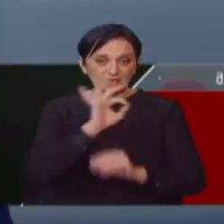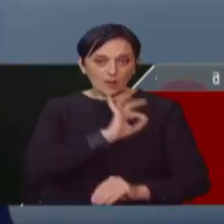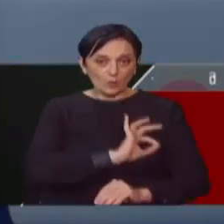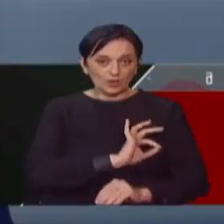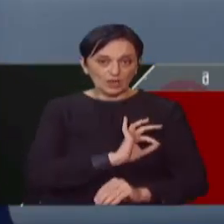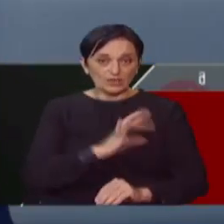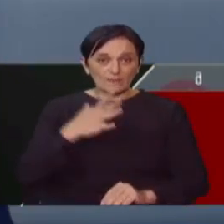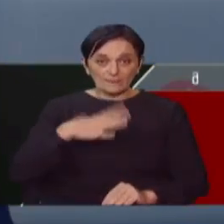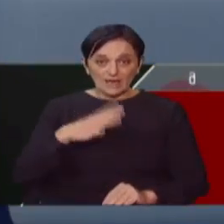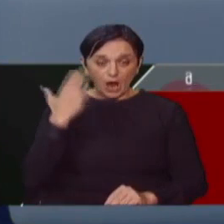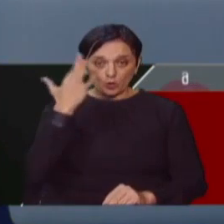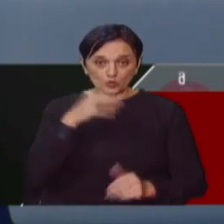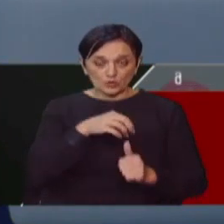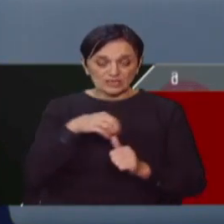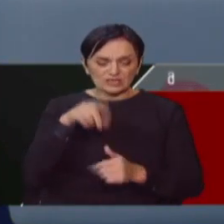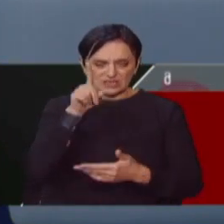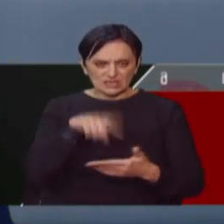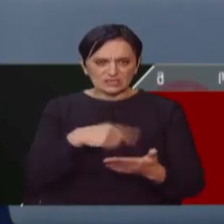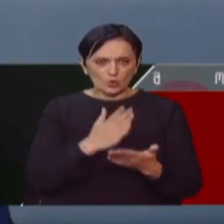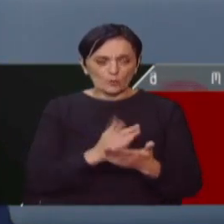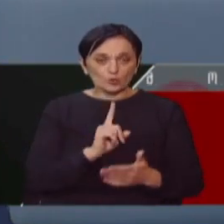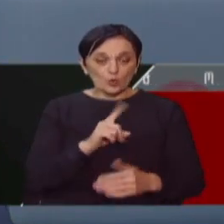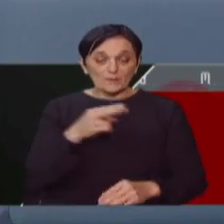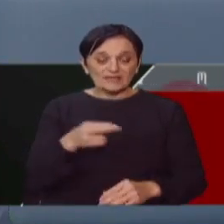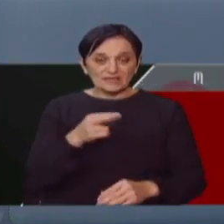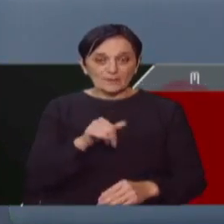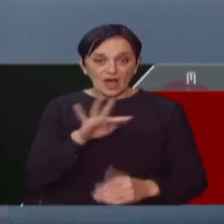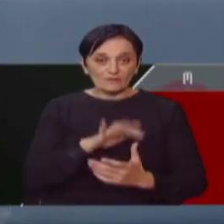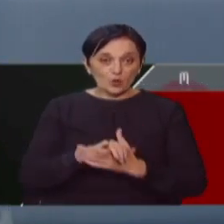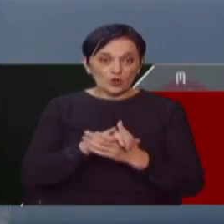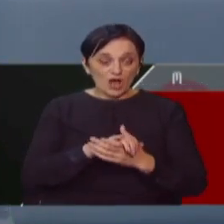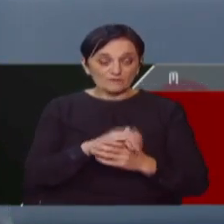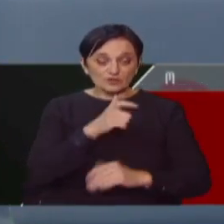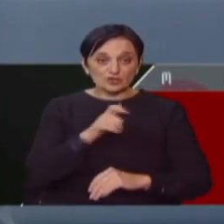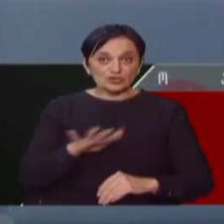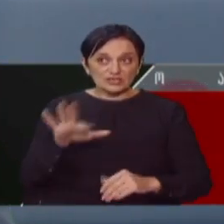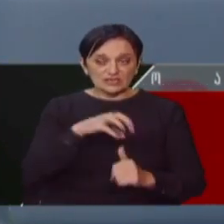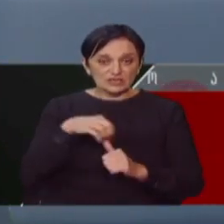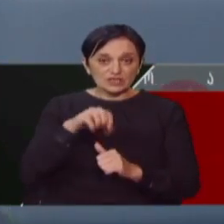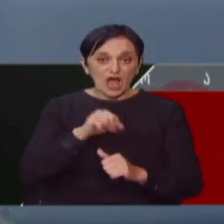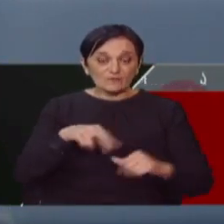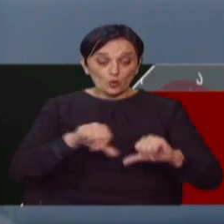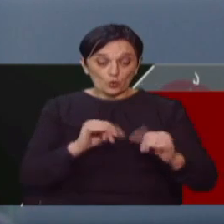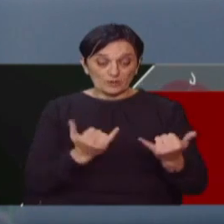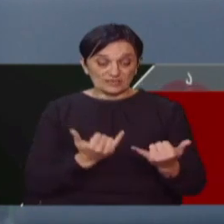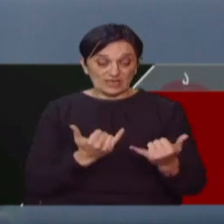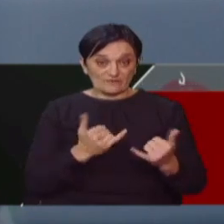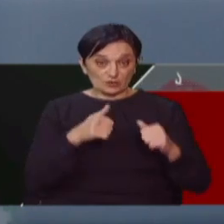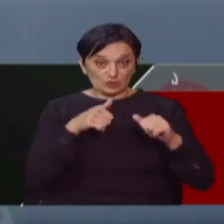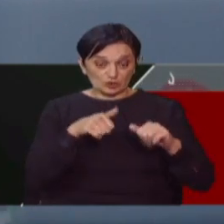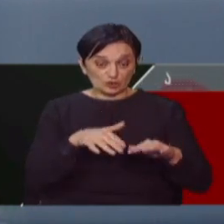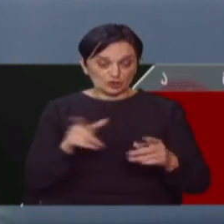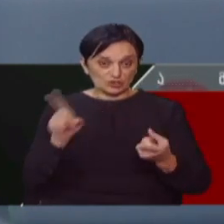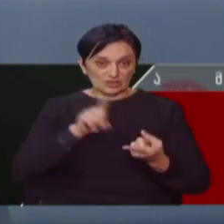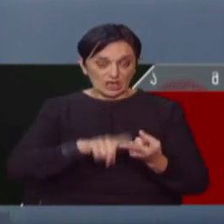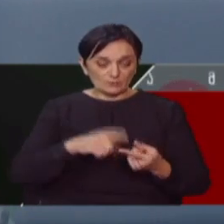გამოიყენეს. ქართული ოცნების ლიდერები დარწმუნებულები არიან, რომ დეკემბერში ევროკავშირის წევრი ქვეყნების ლიდერები სწორედ ევროკომისიის დღევანდელ შეფასებას